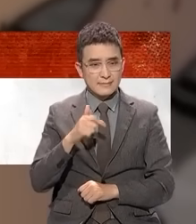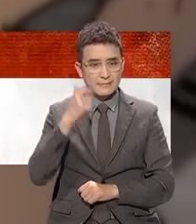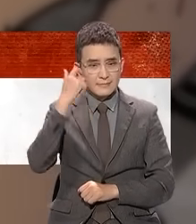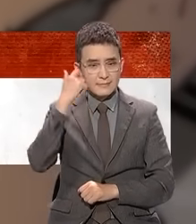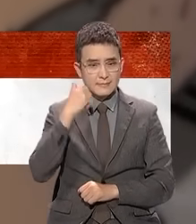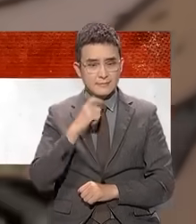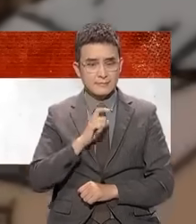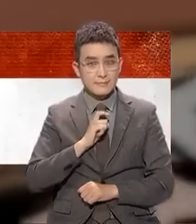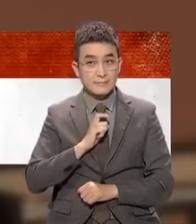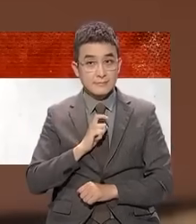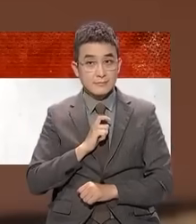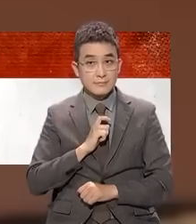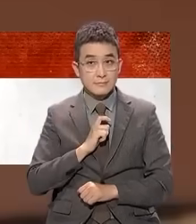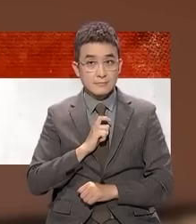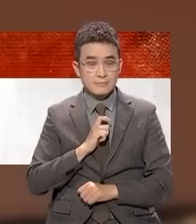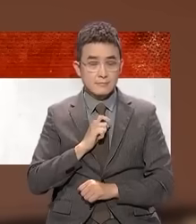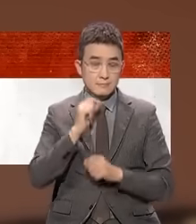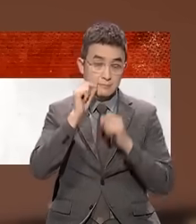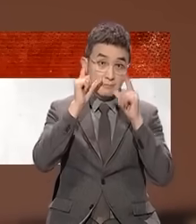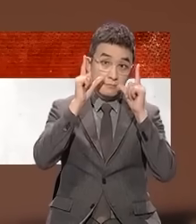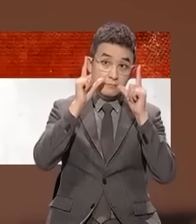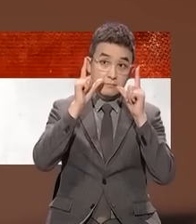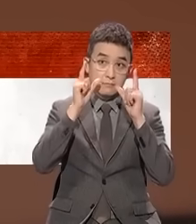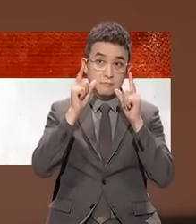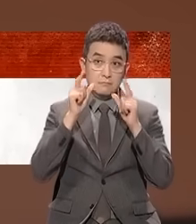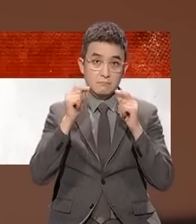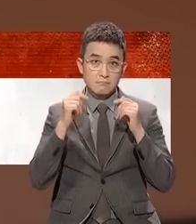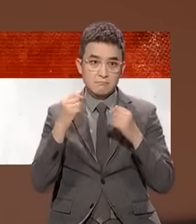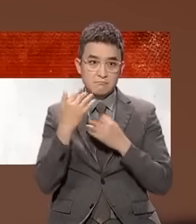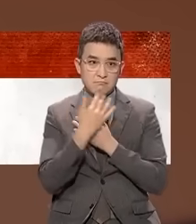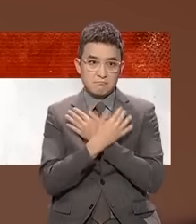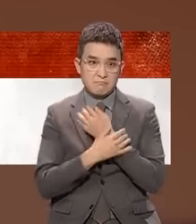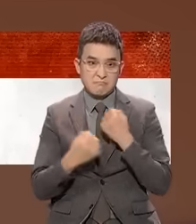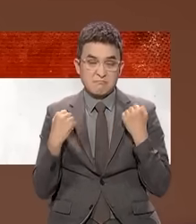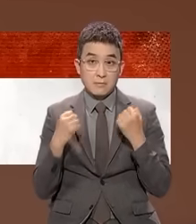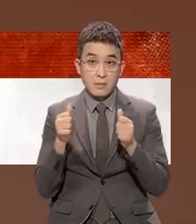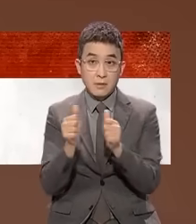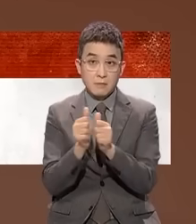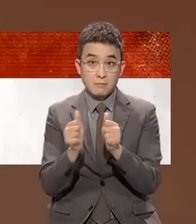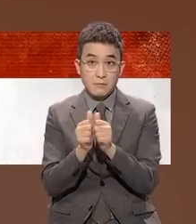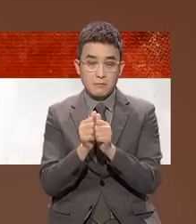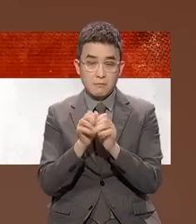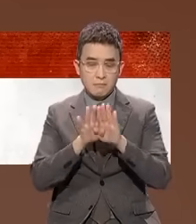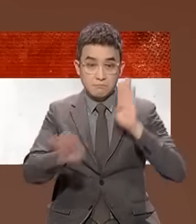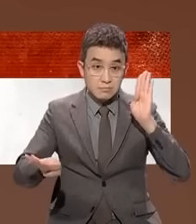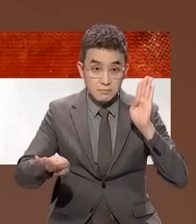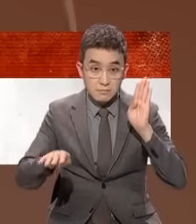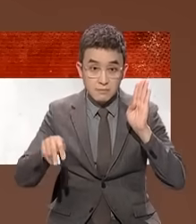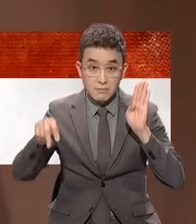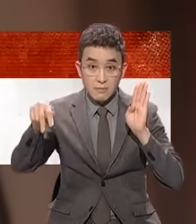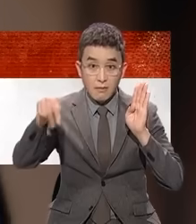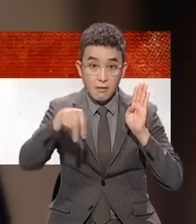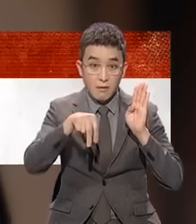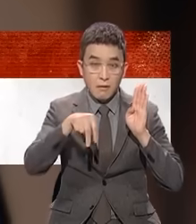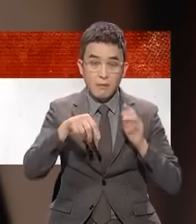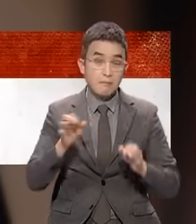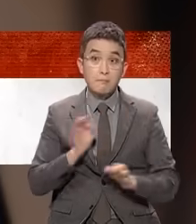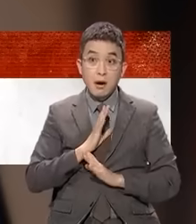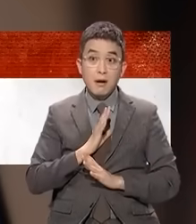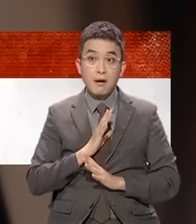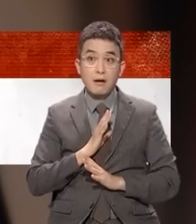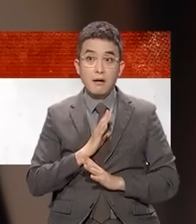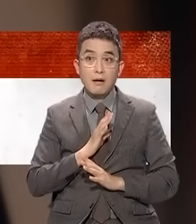눈을 떠보니까 건장한 남자가 저희 침대를 내려다보고 얼마나 놀라셨겠어요, 그 순간에? 있었습니다. 아유,